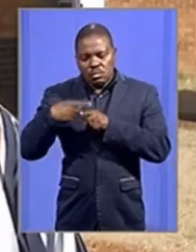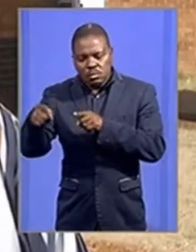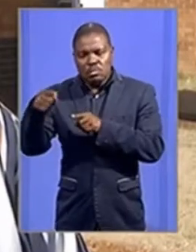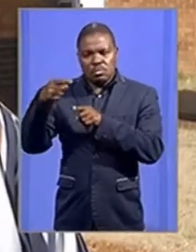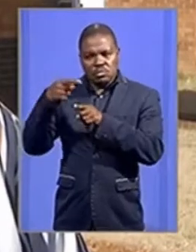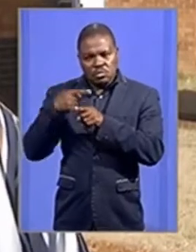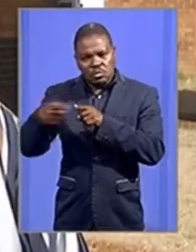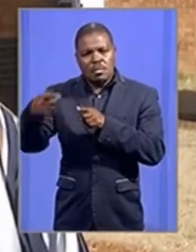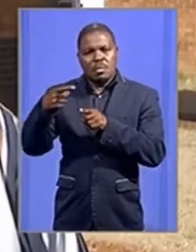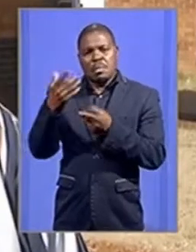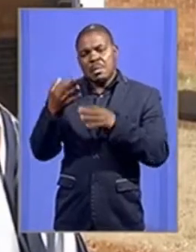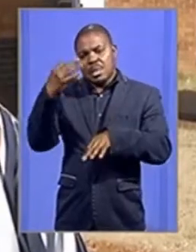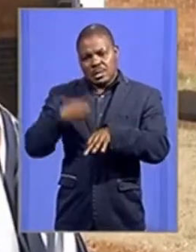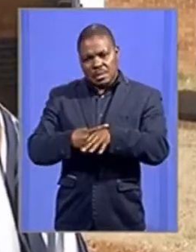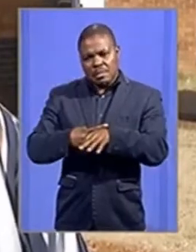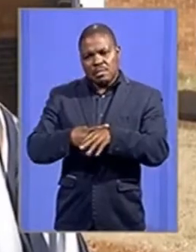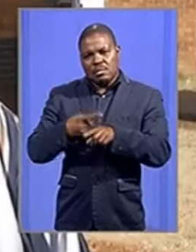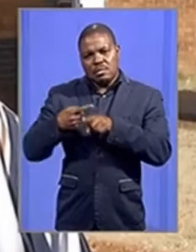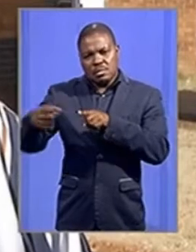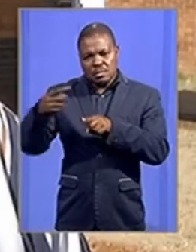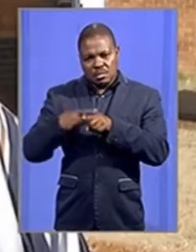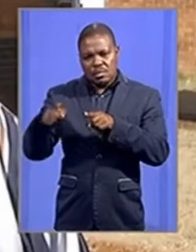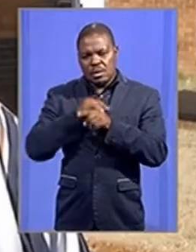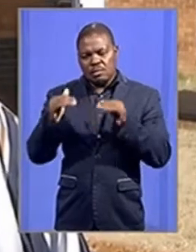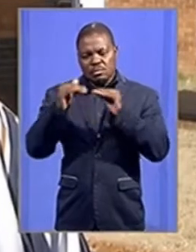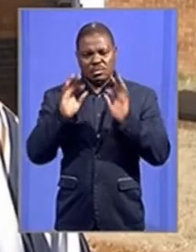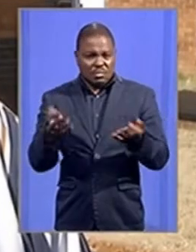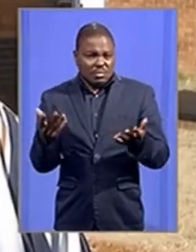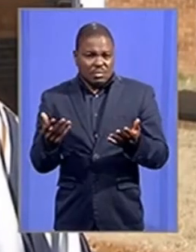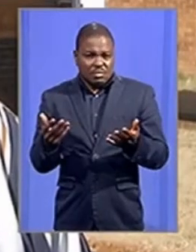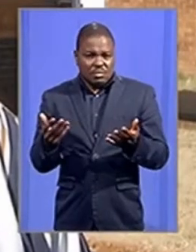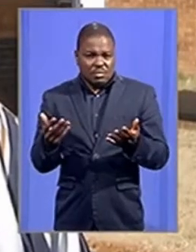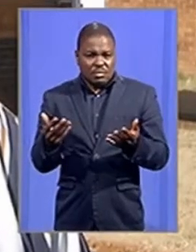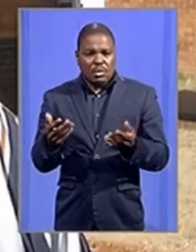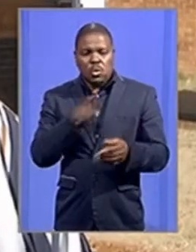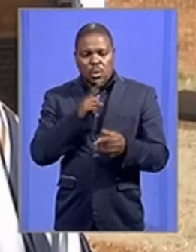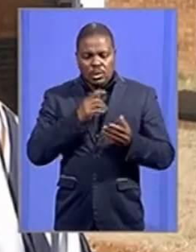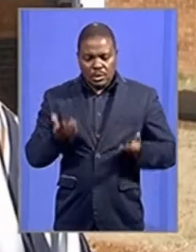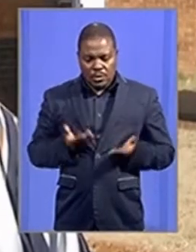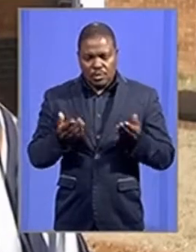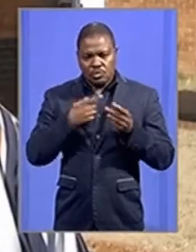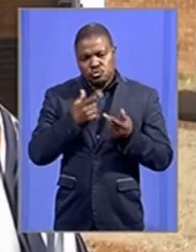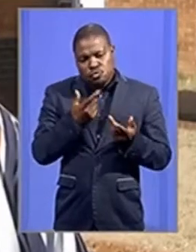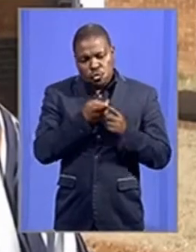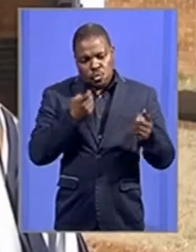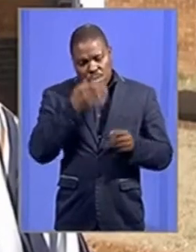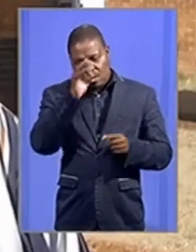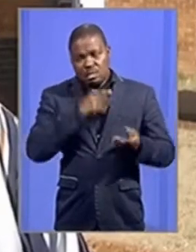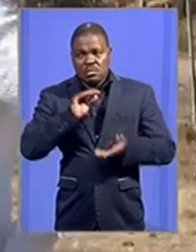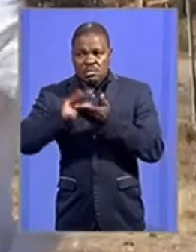megatlhelo e meraro go latela di-equitable share kapa yona tšhelete e ne ya thusa ditshebeletso e re e fumanang go tswa